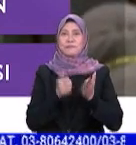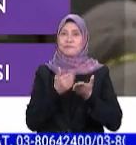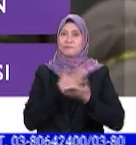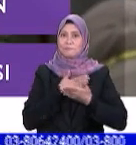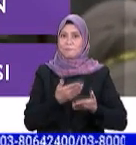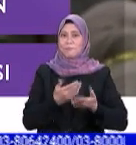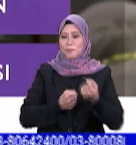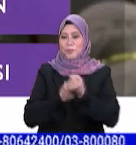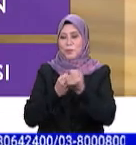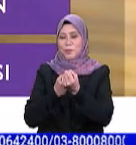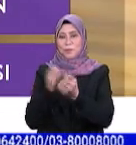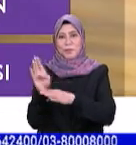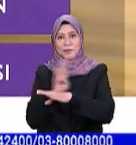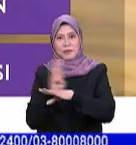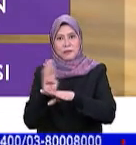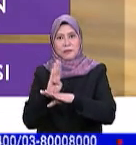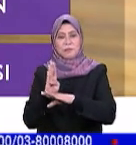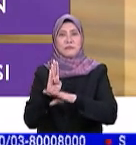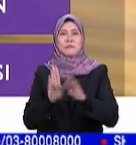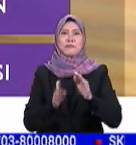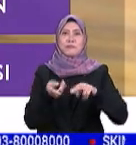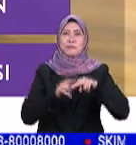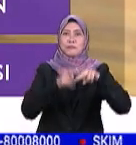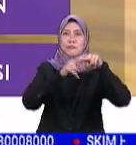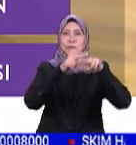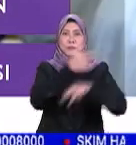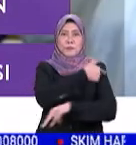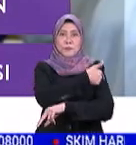menyokong perniagaan dan meningkatkan vaksinasi.